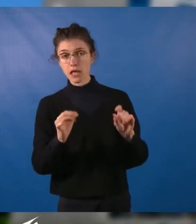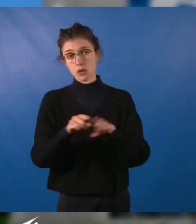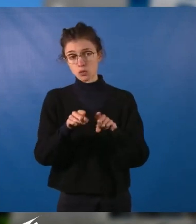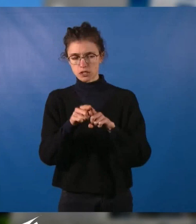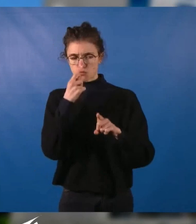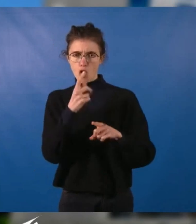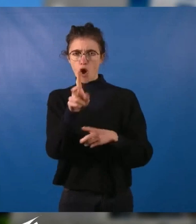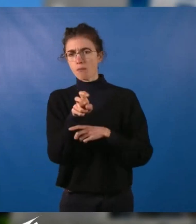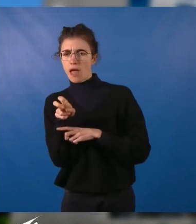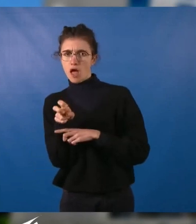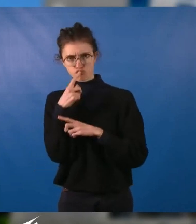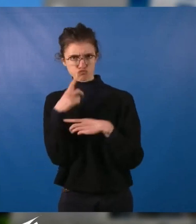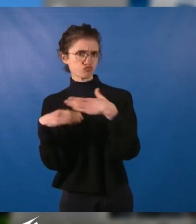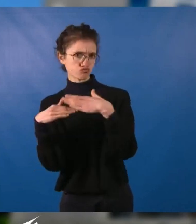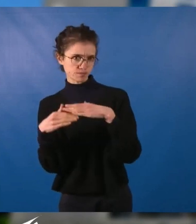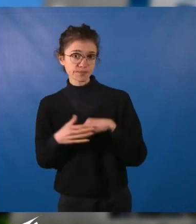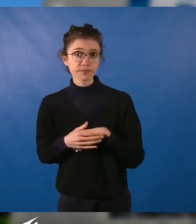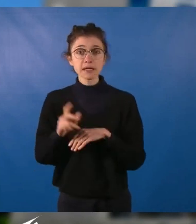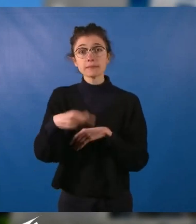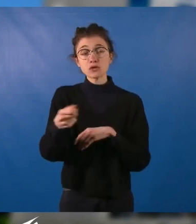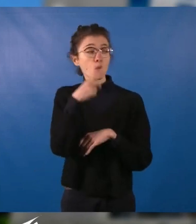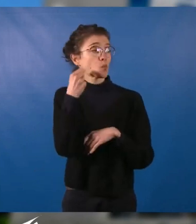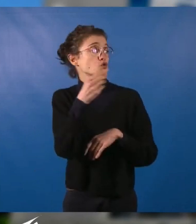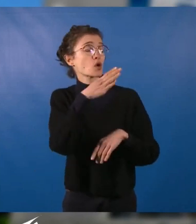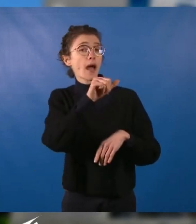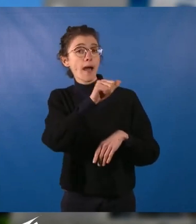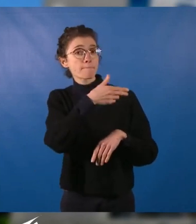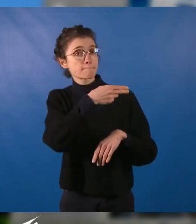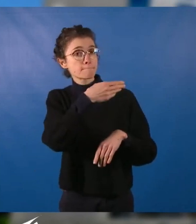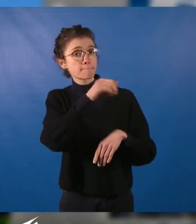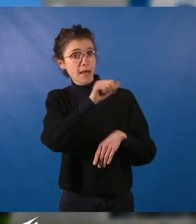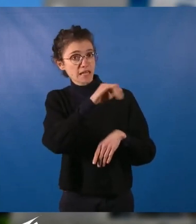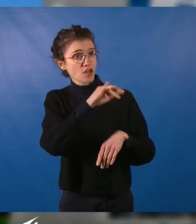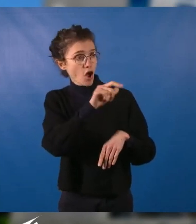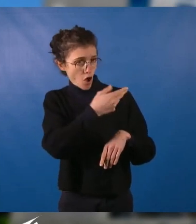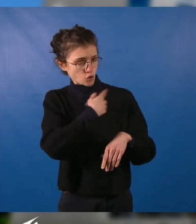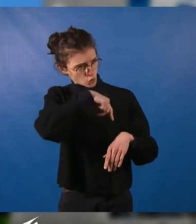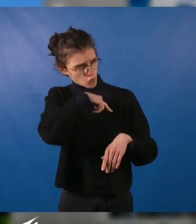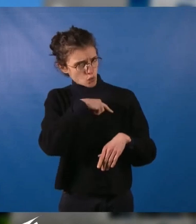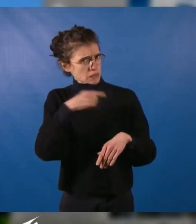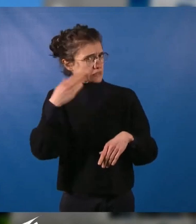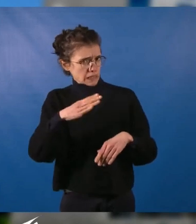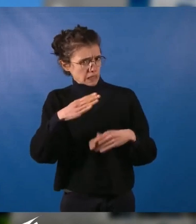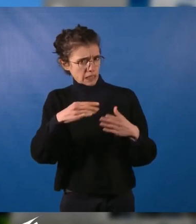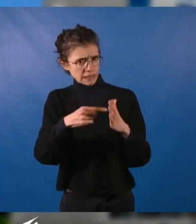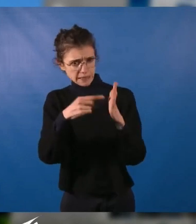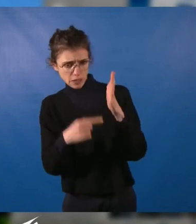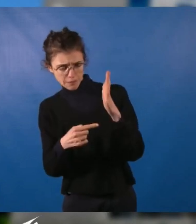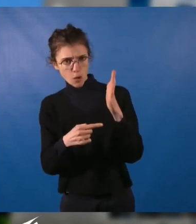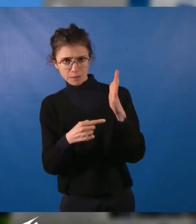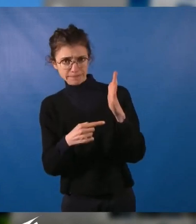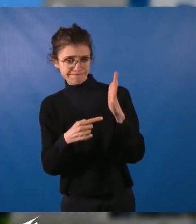Amaillan, nous assumons une dégradation raisonnée de notre durée de désendettement pour répondre aux besoins de nos populations